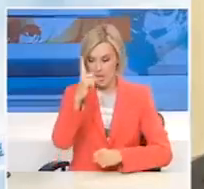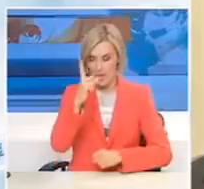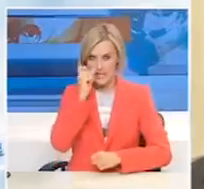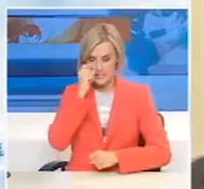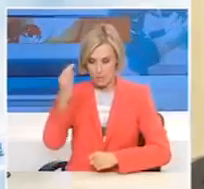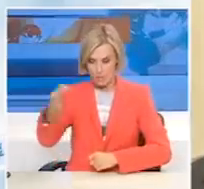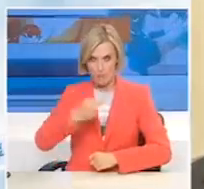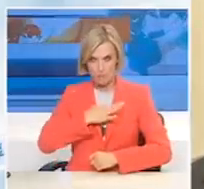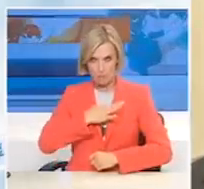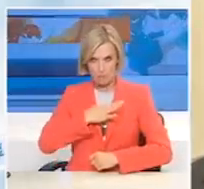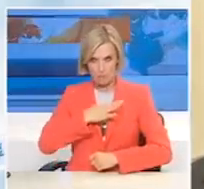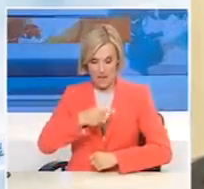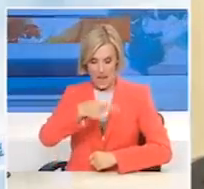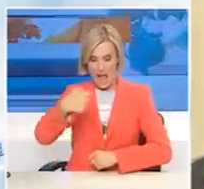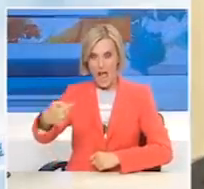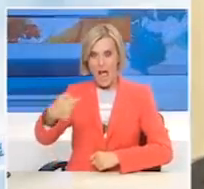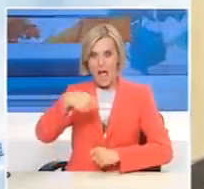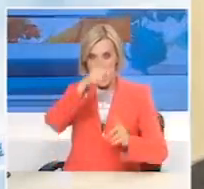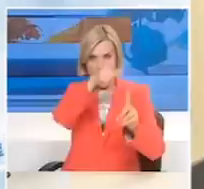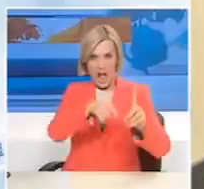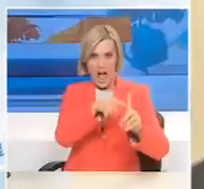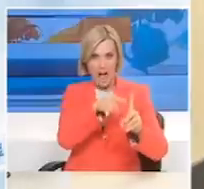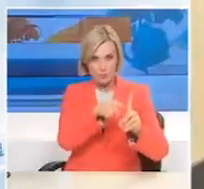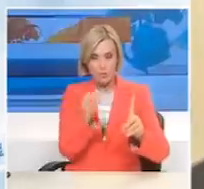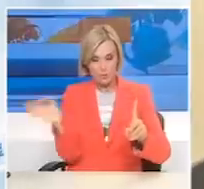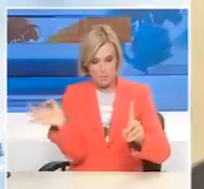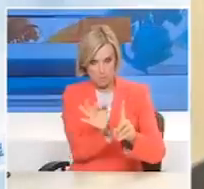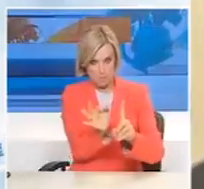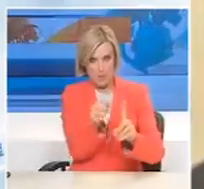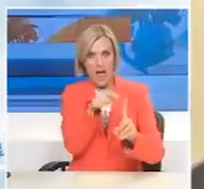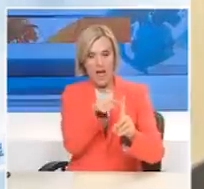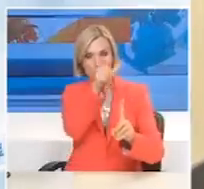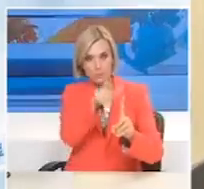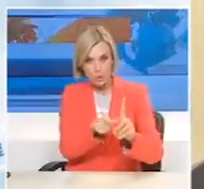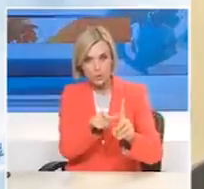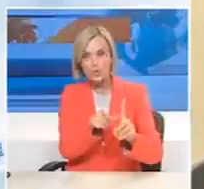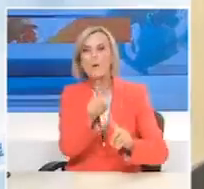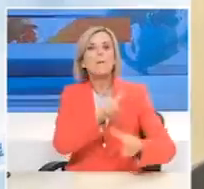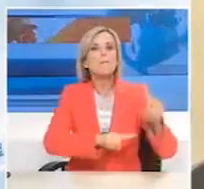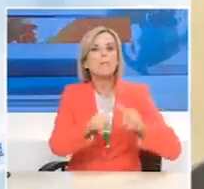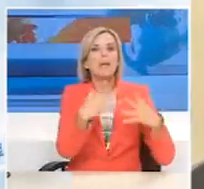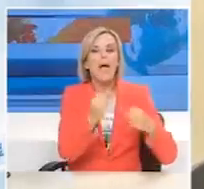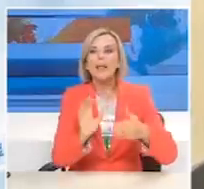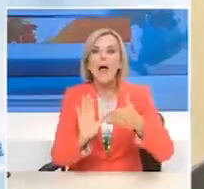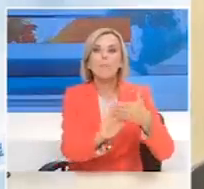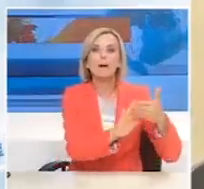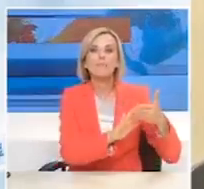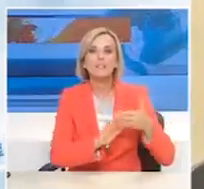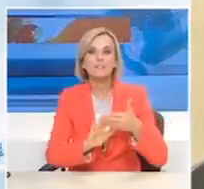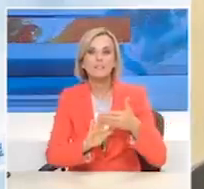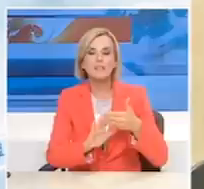και καταδεικνύει πόσο καλά εφαρμόζεται η διαδικασία αυτή της ιχνηλασιμότητας σε μια χώρα.